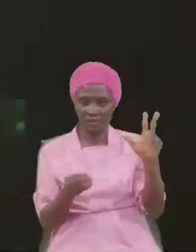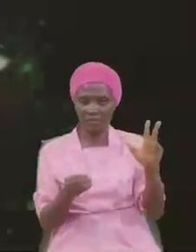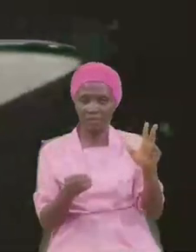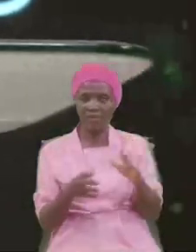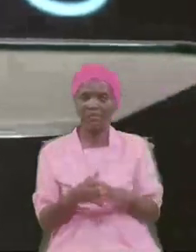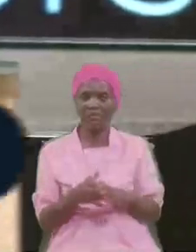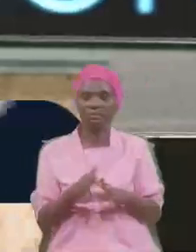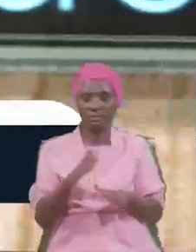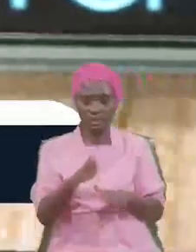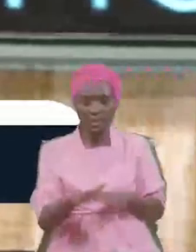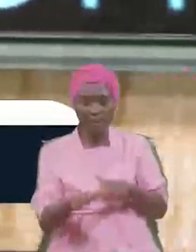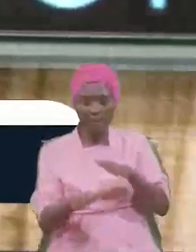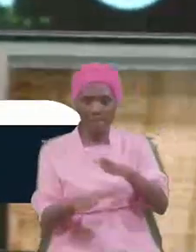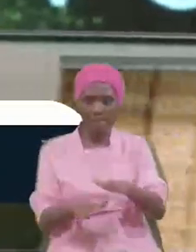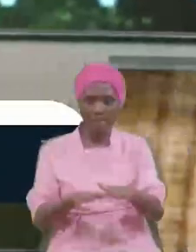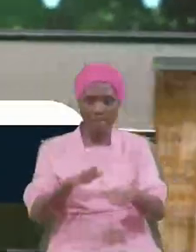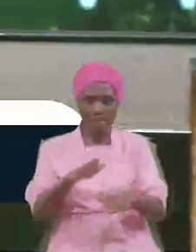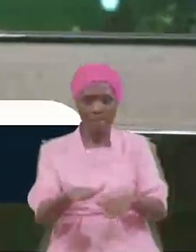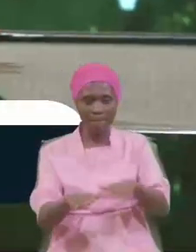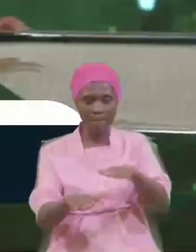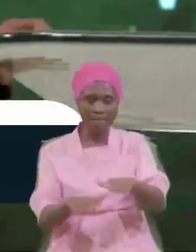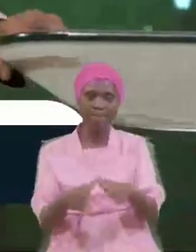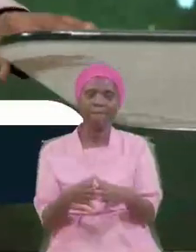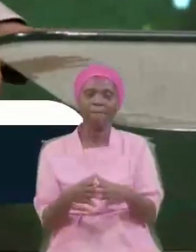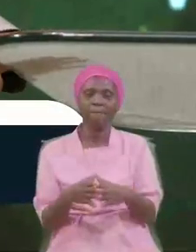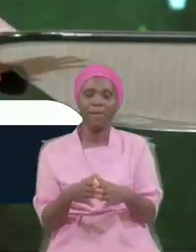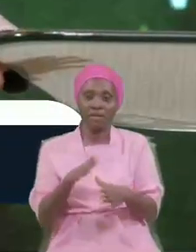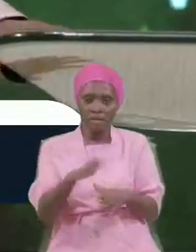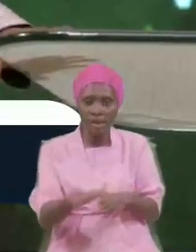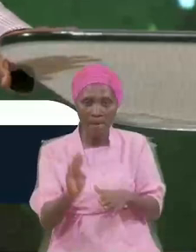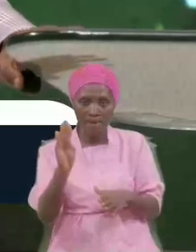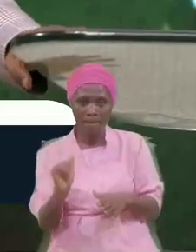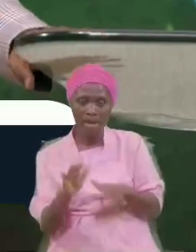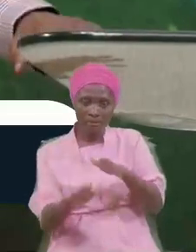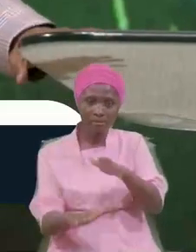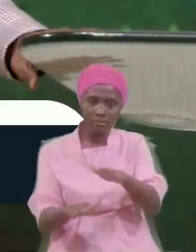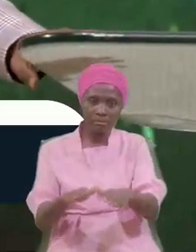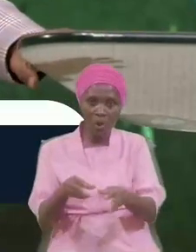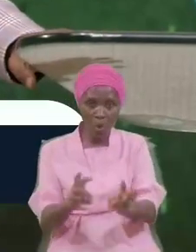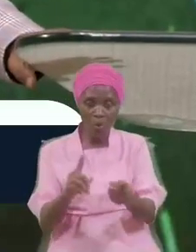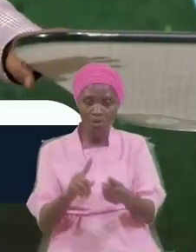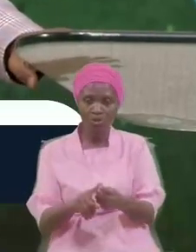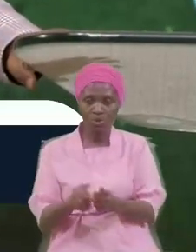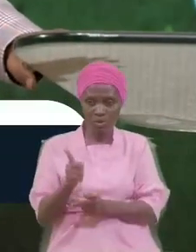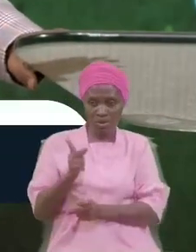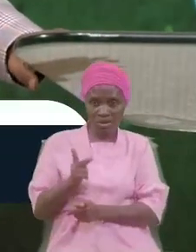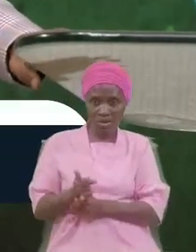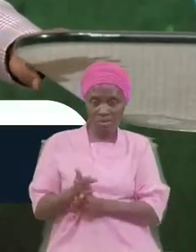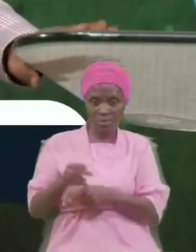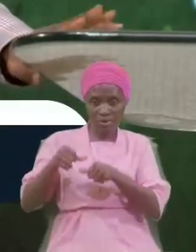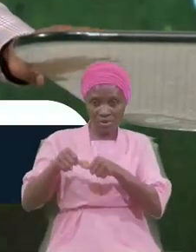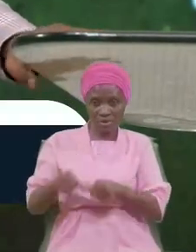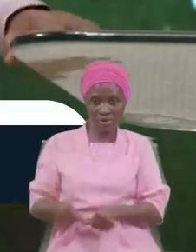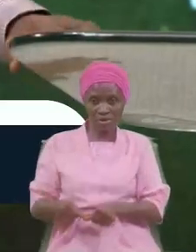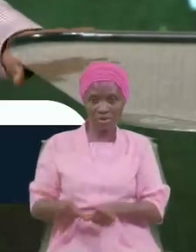transcendants. 3. Les moyens de recevoir étape par étape une super